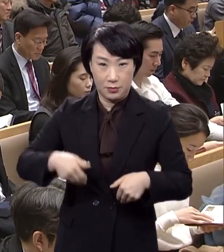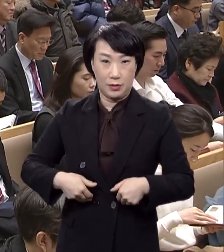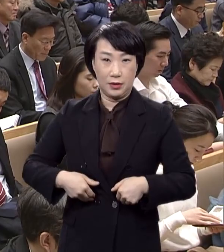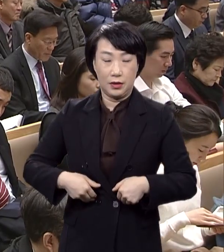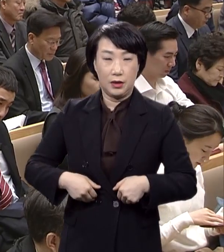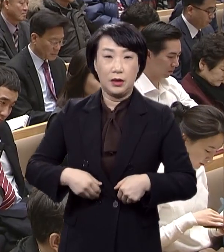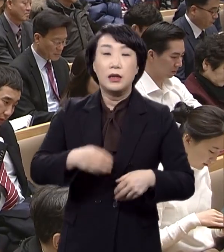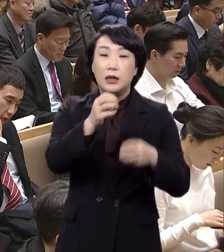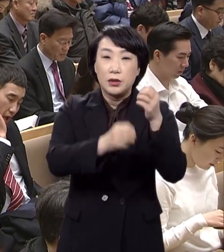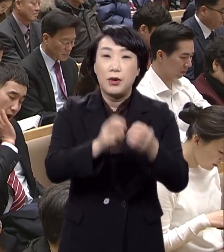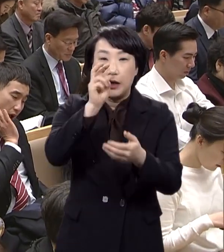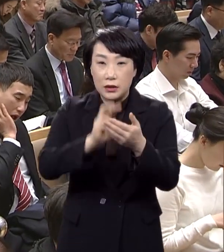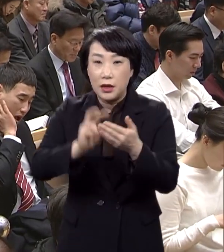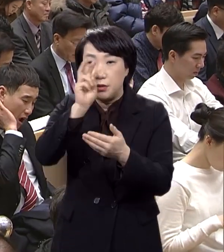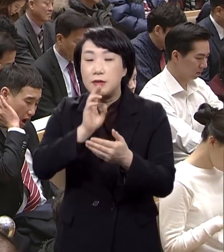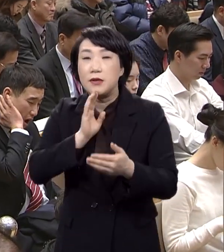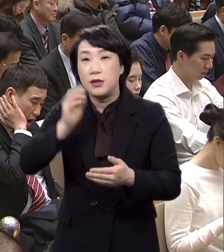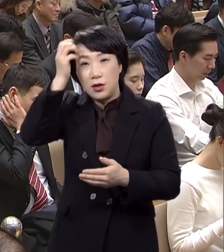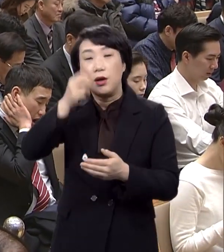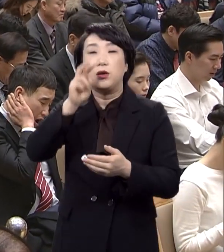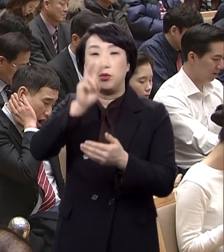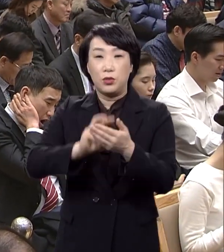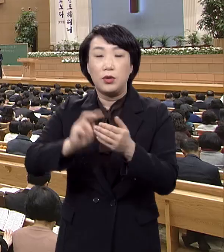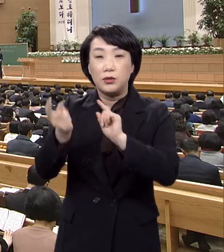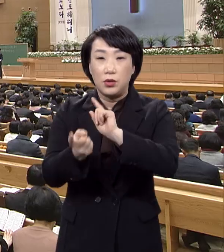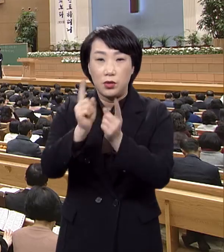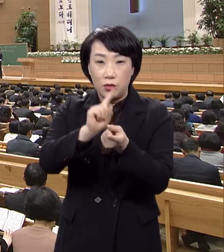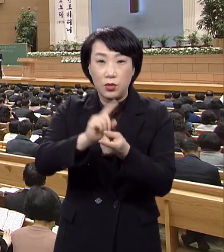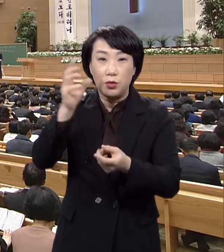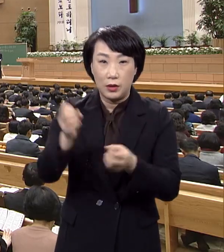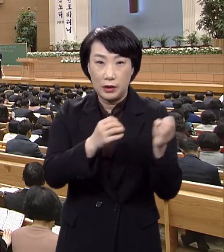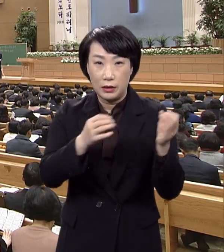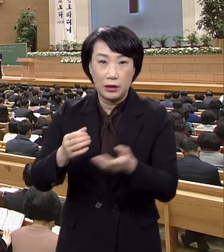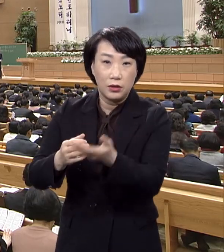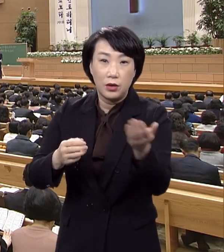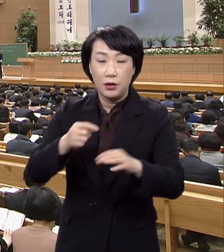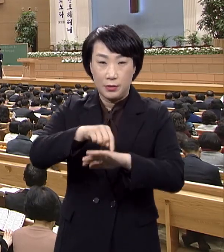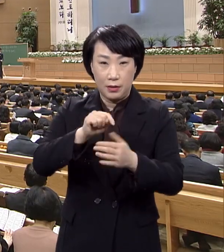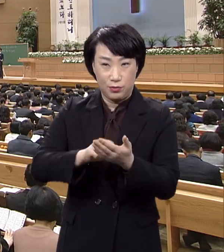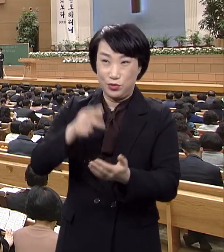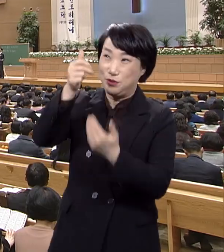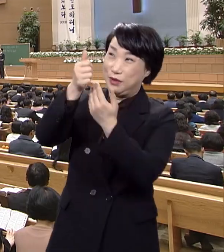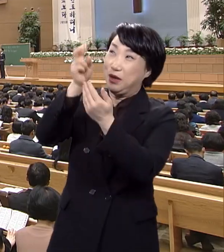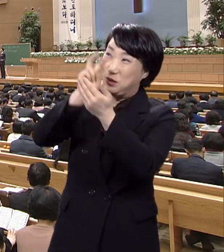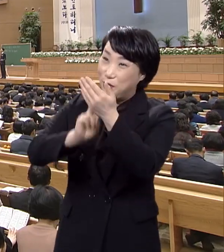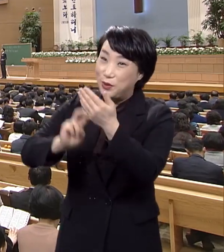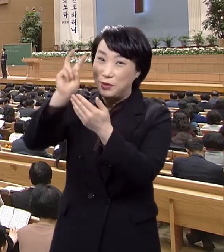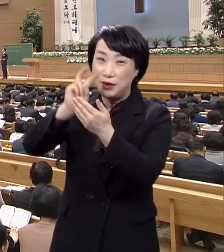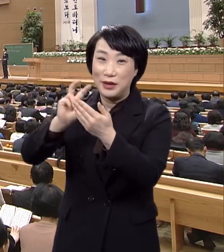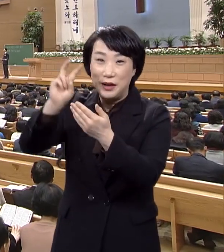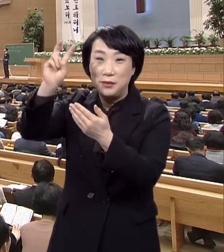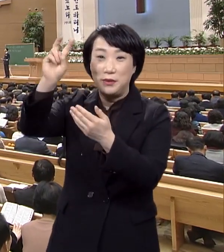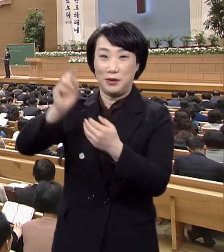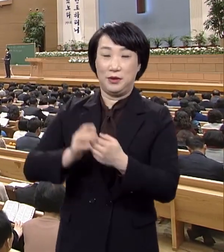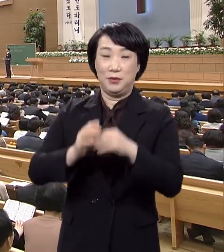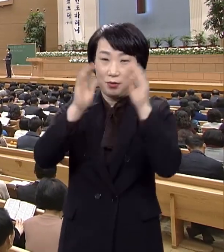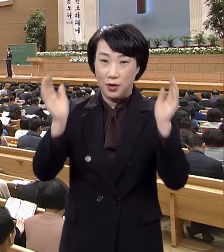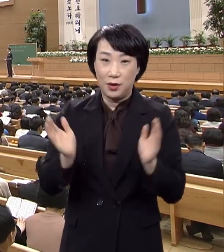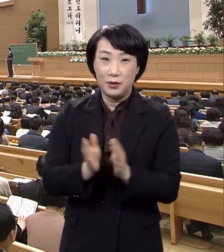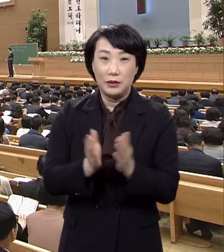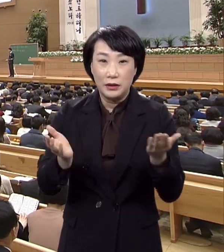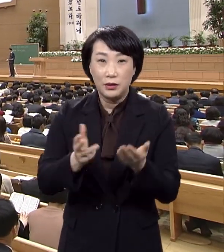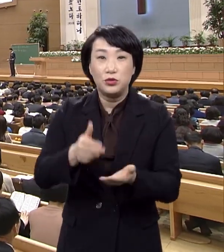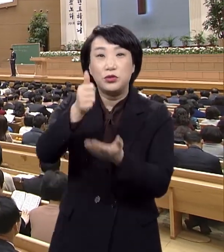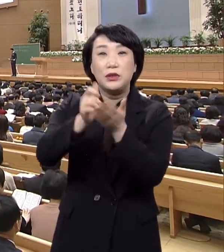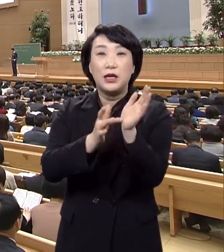받으라. 시와 찬미와 신령한 노래들로 서로 화답하며 너희의 마음으로 주께 노래하며 찬송하며